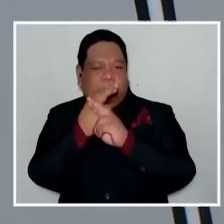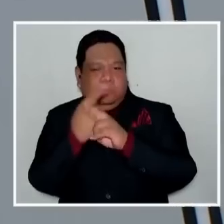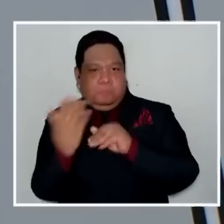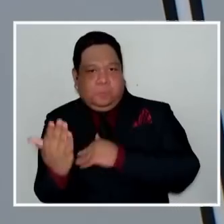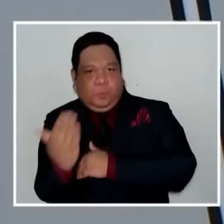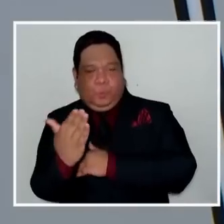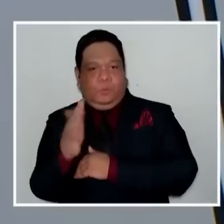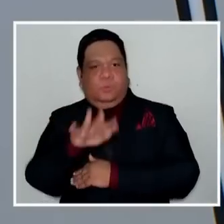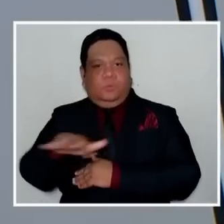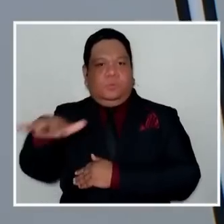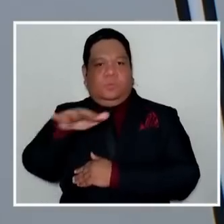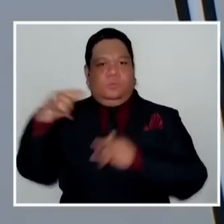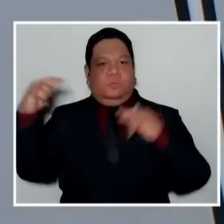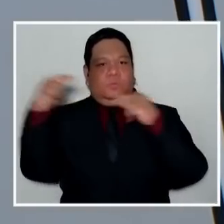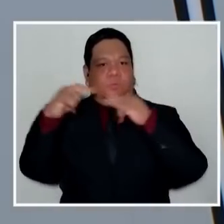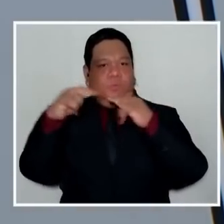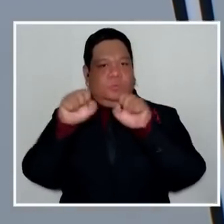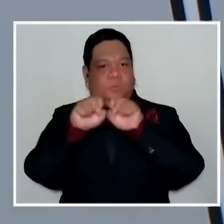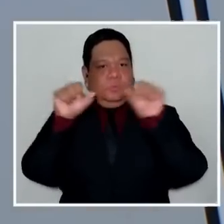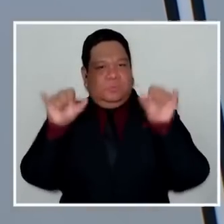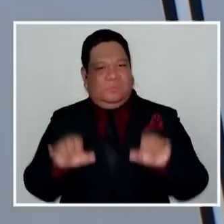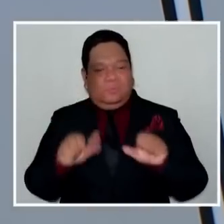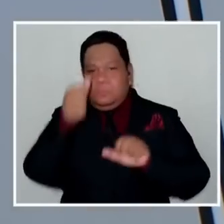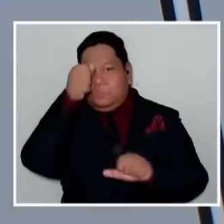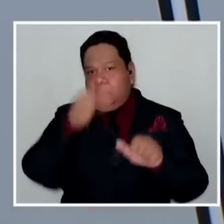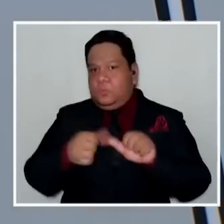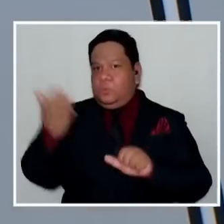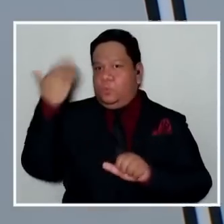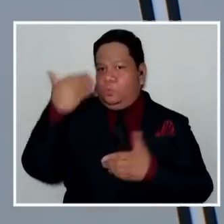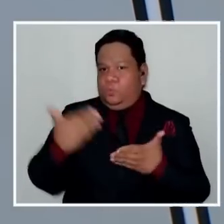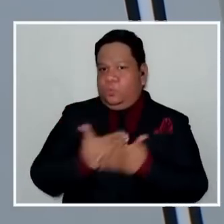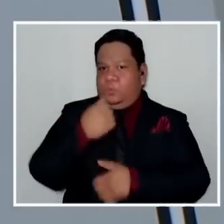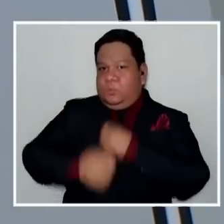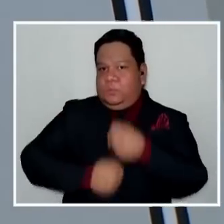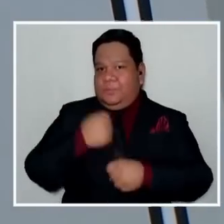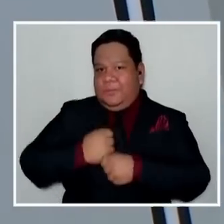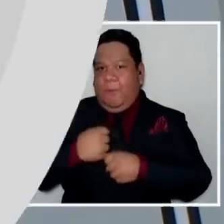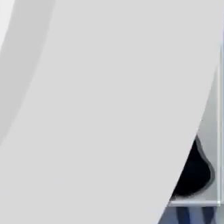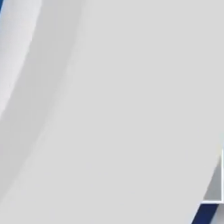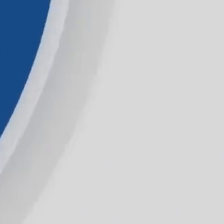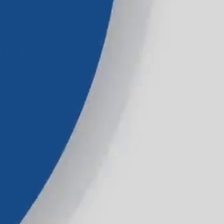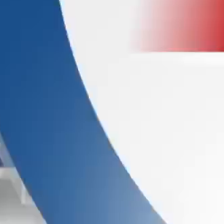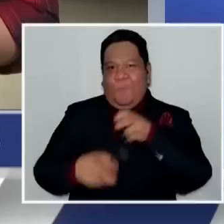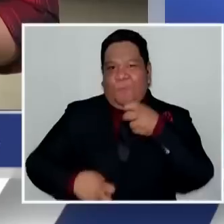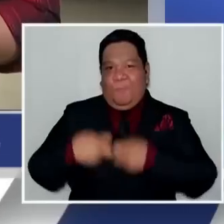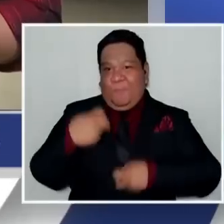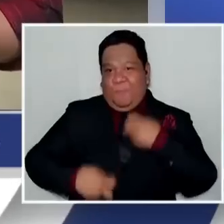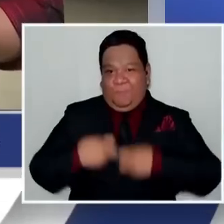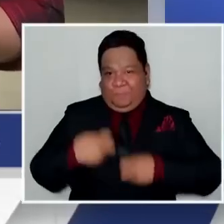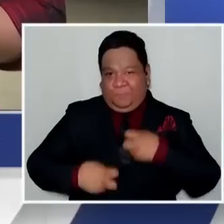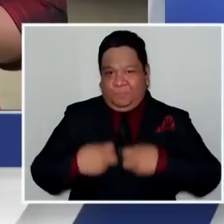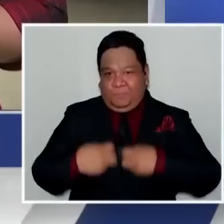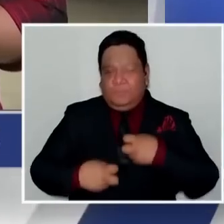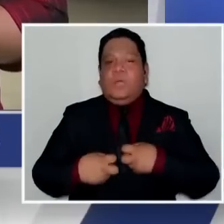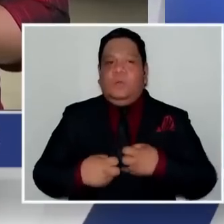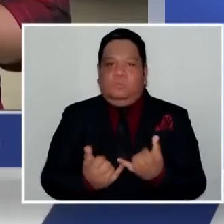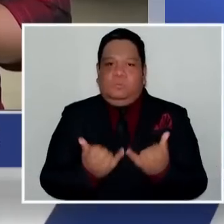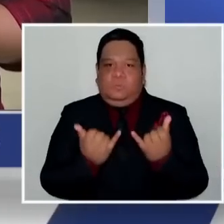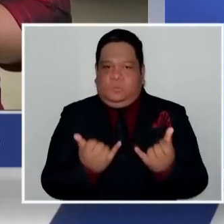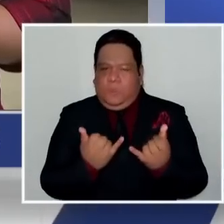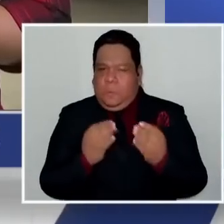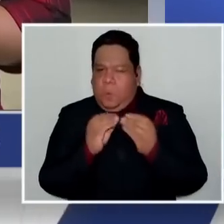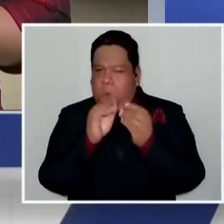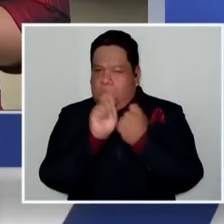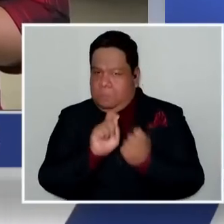naging aberya sa mga paliparan noong bagong taon. Live po mula sa NAIA, Terminal 3, nagpa-patrol, Joyce Balancho.